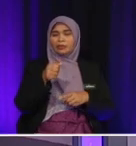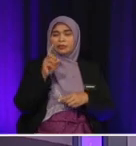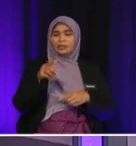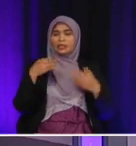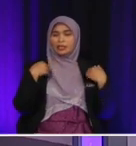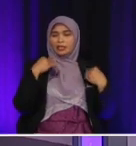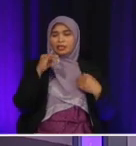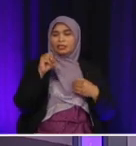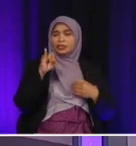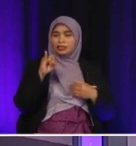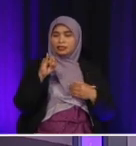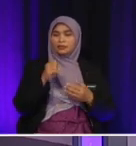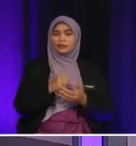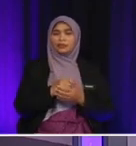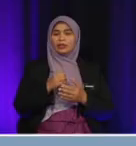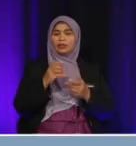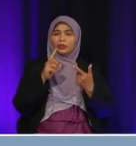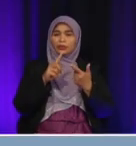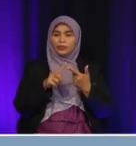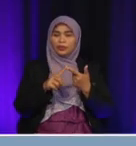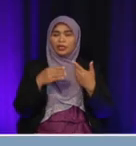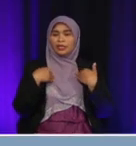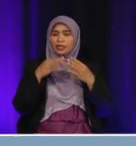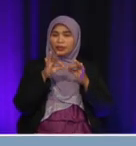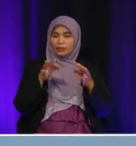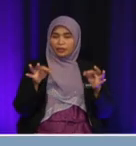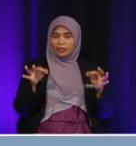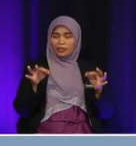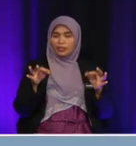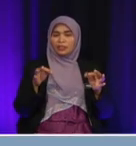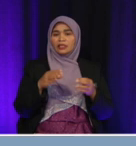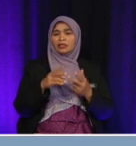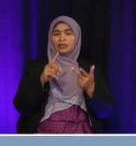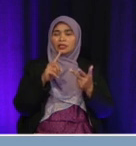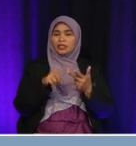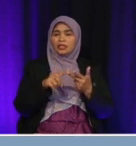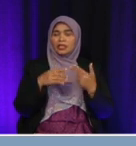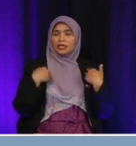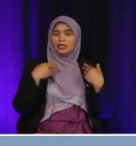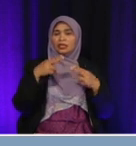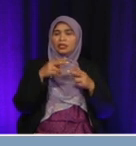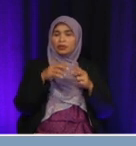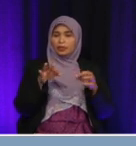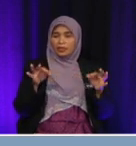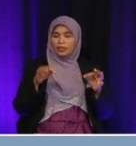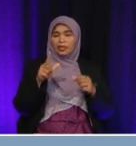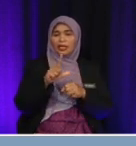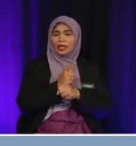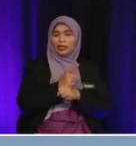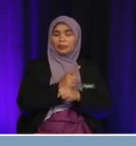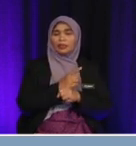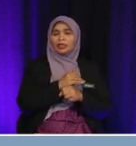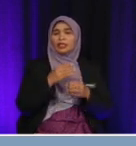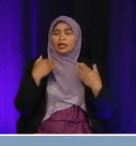isi itu yang pertama yang kedua ada huraian dan yang ketiga ada huraian lengkap dan